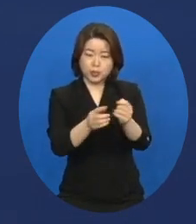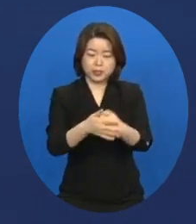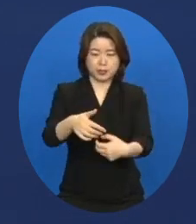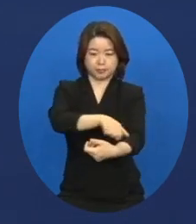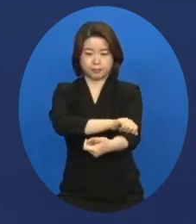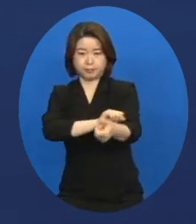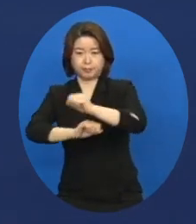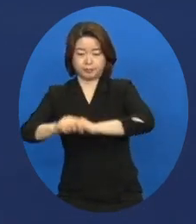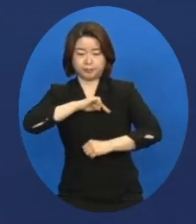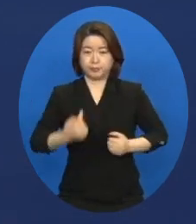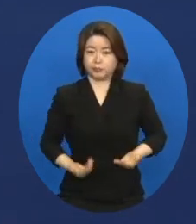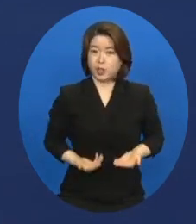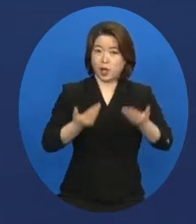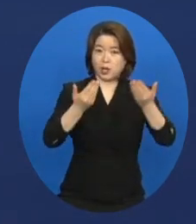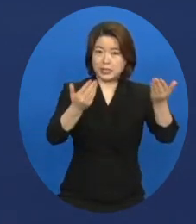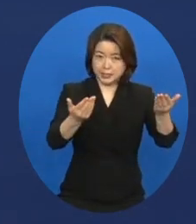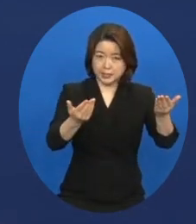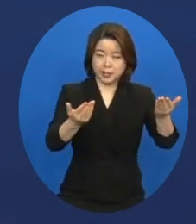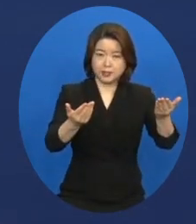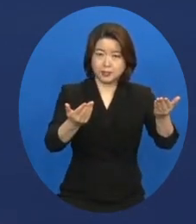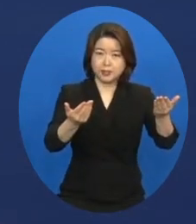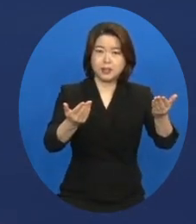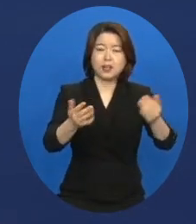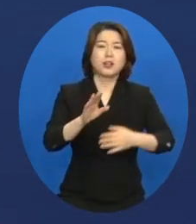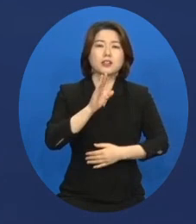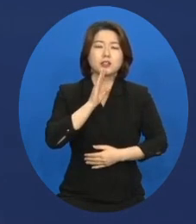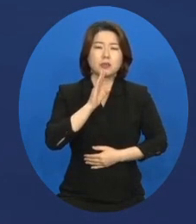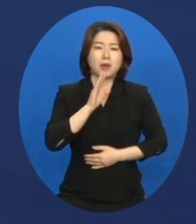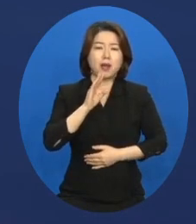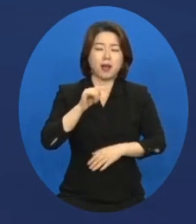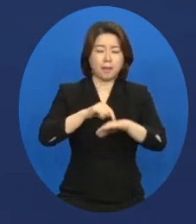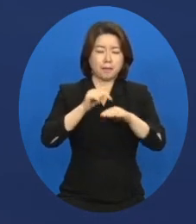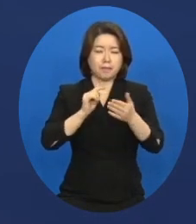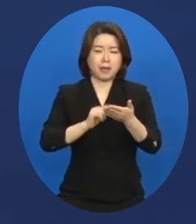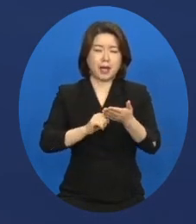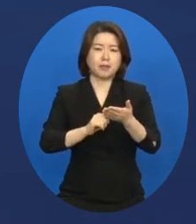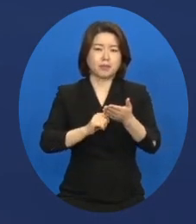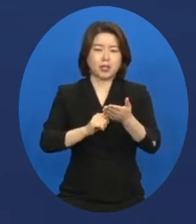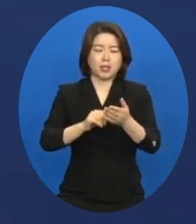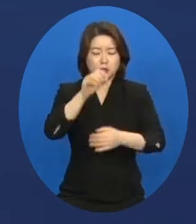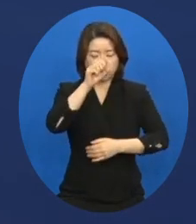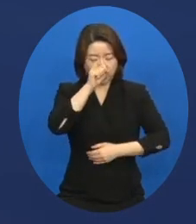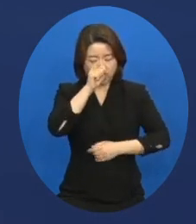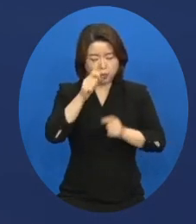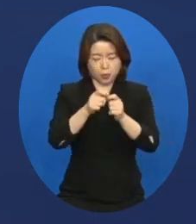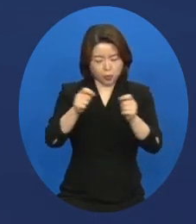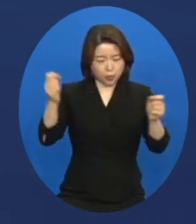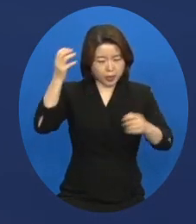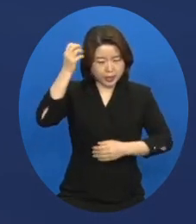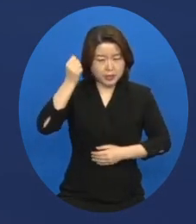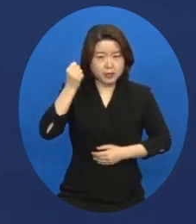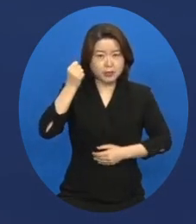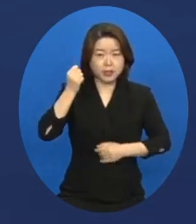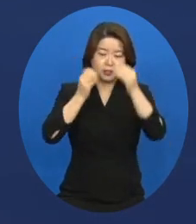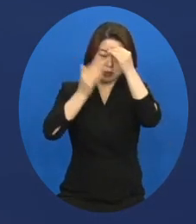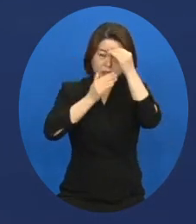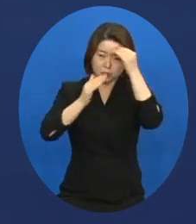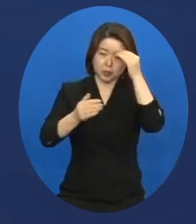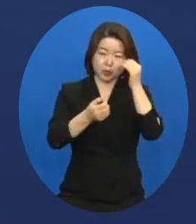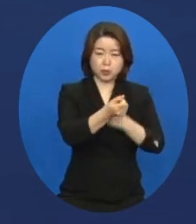앞장서서 헌신한 그런 참 마음에 와 닿는 오래 기억되는 그런